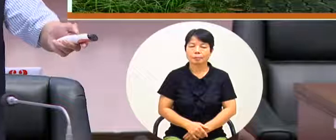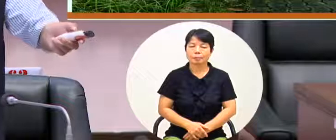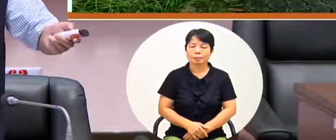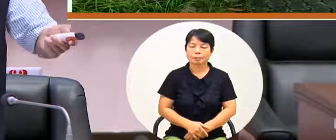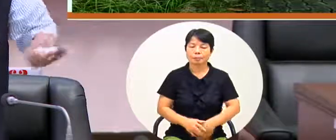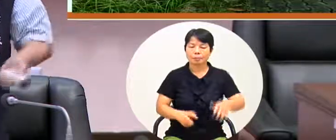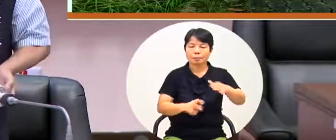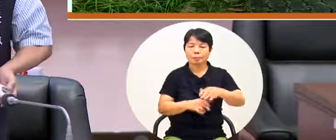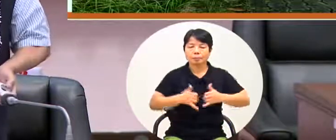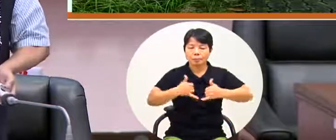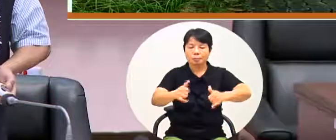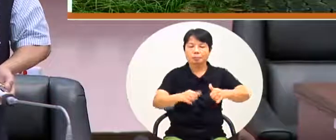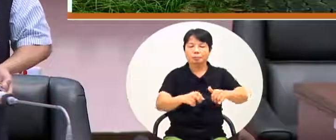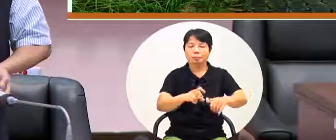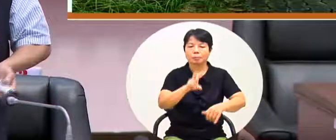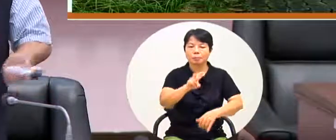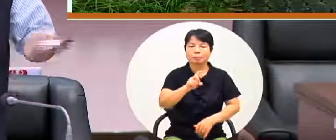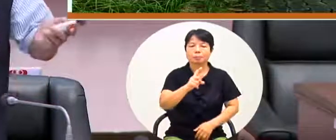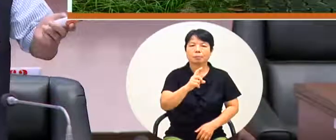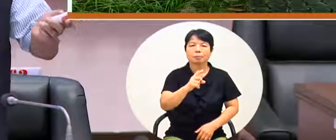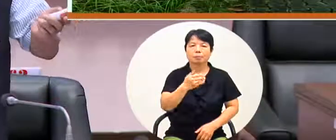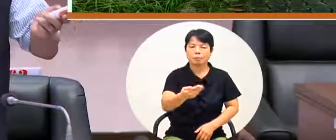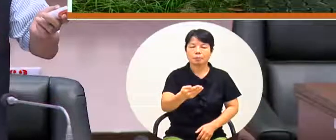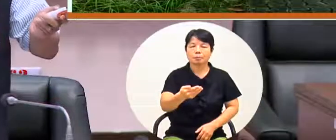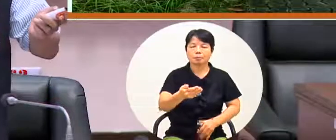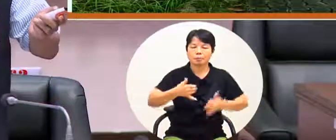个部分吼，啊，这个伫